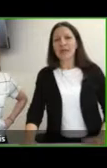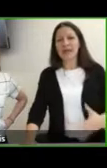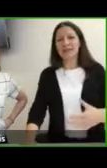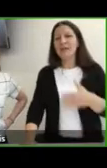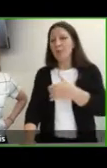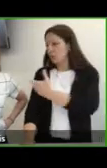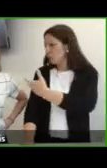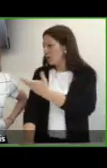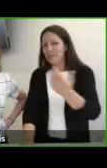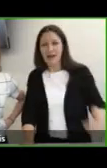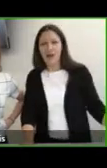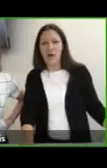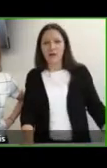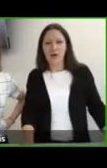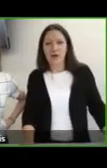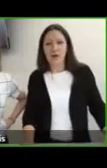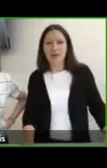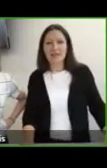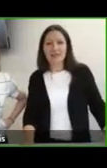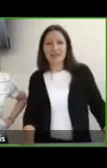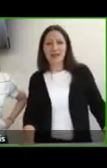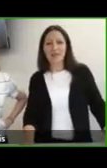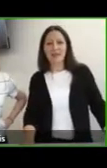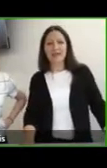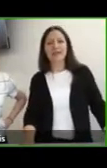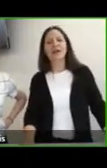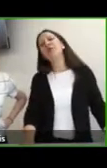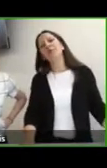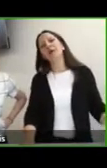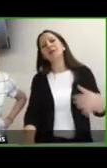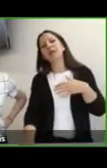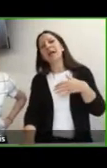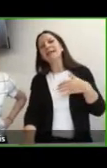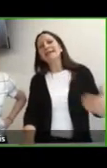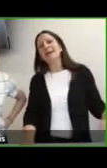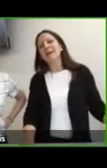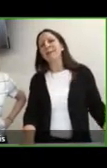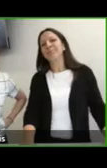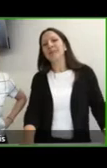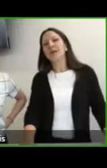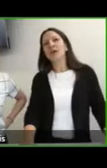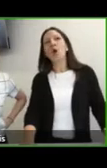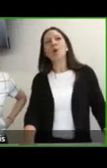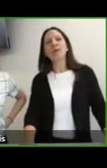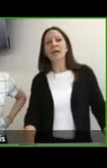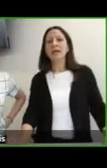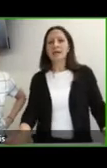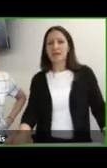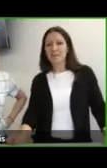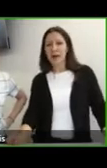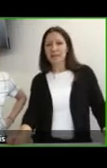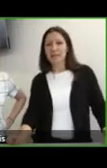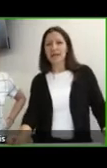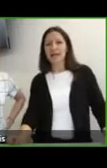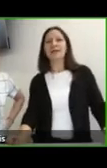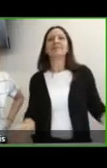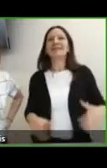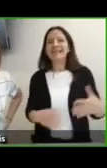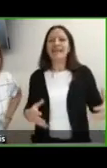aux Canadiens, pas nous, là, mais on a une statistique à vous présenter. Dans le fond, on a demandé aux gens combien ils